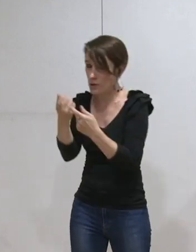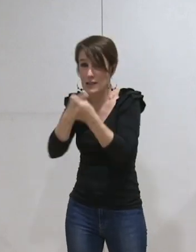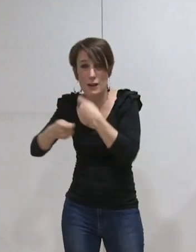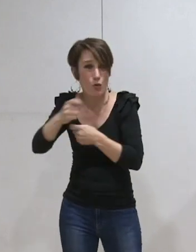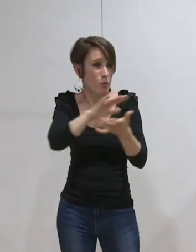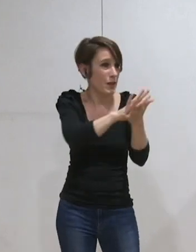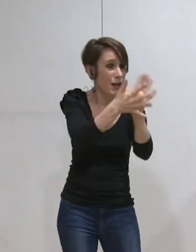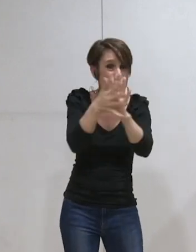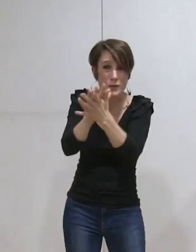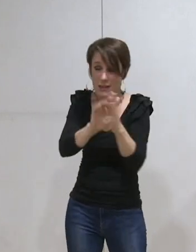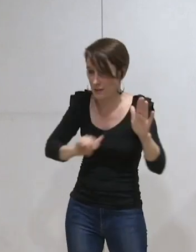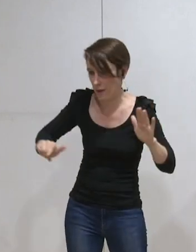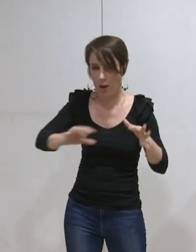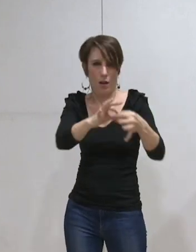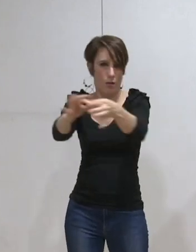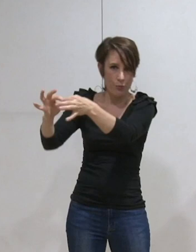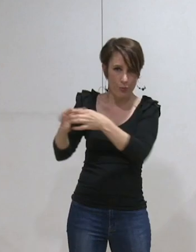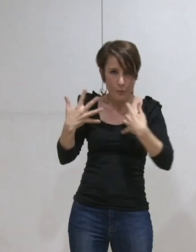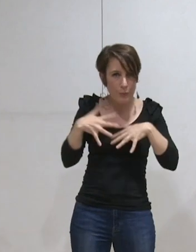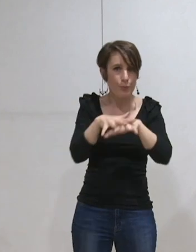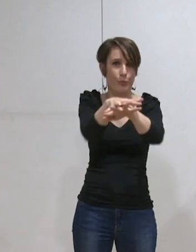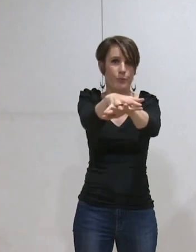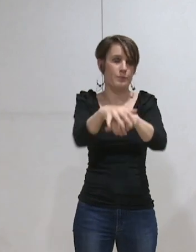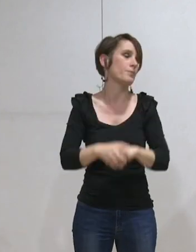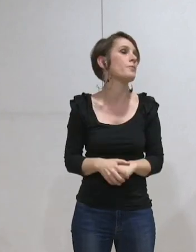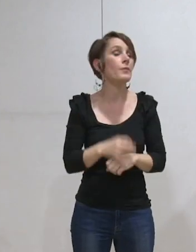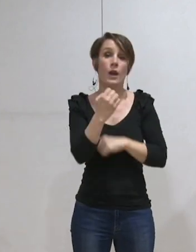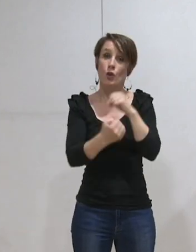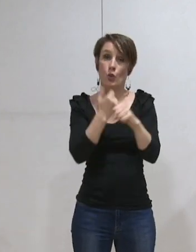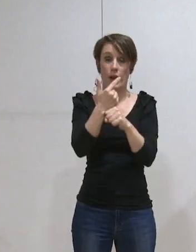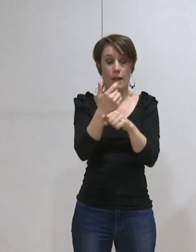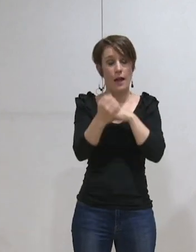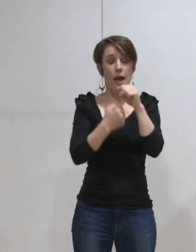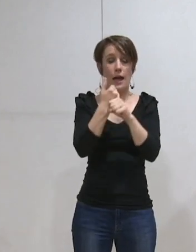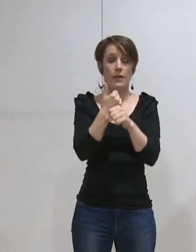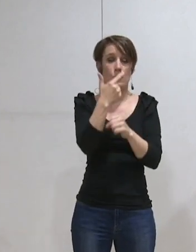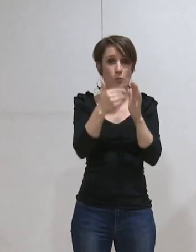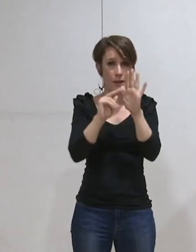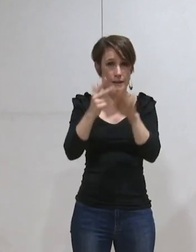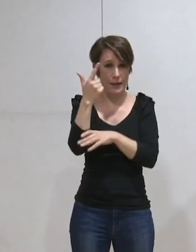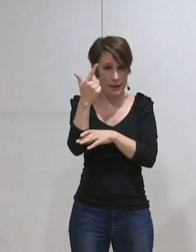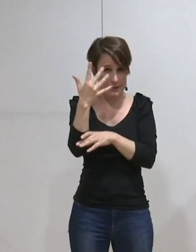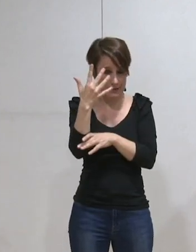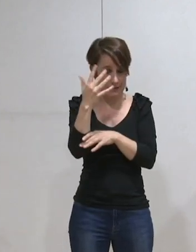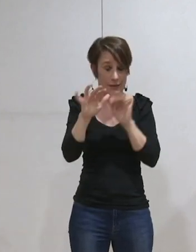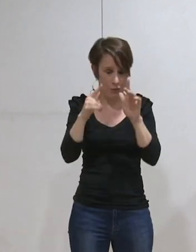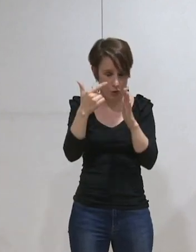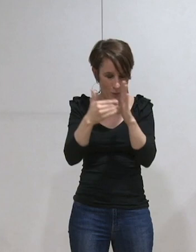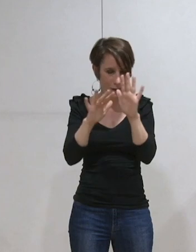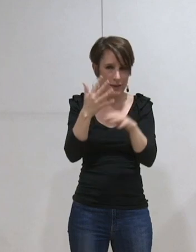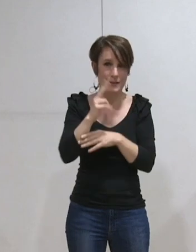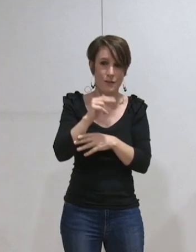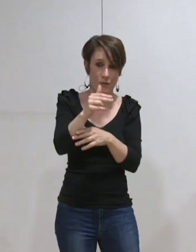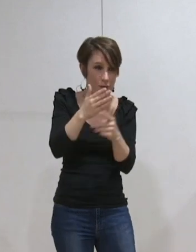associatives des habitants l'année 2015 sera donc une double opportunité puisque réussir la transition